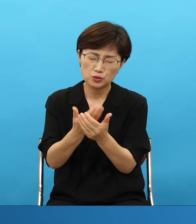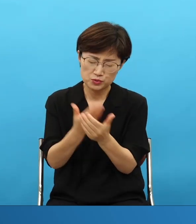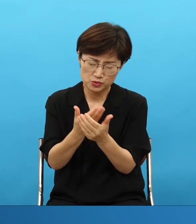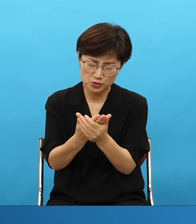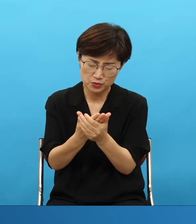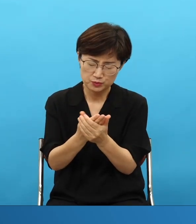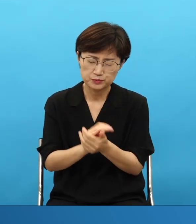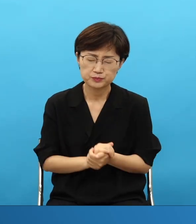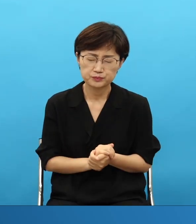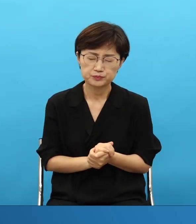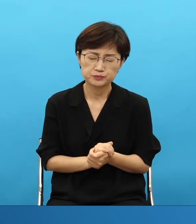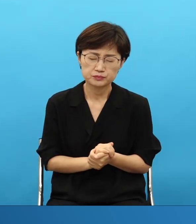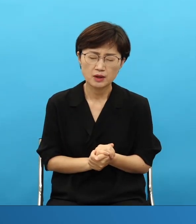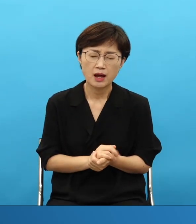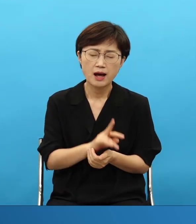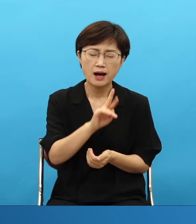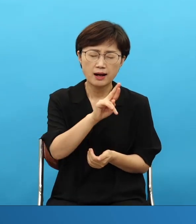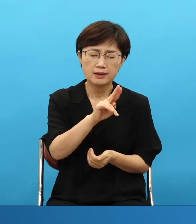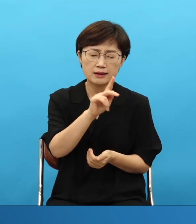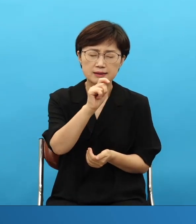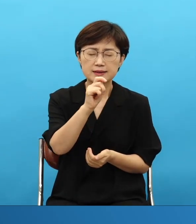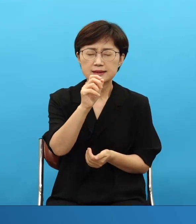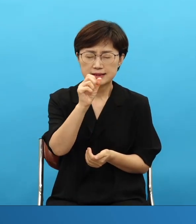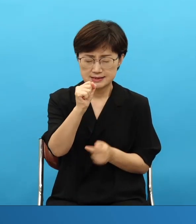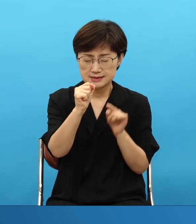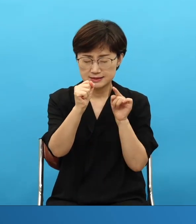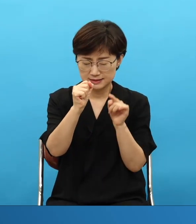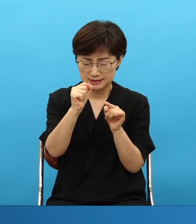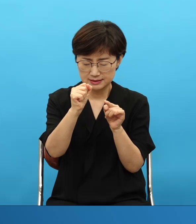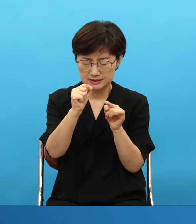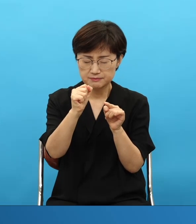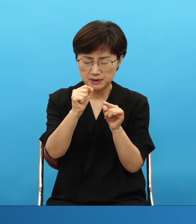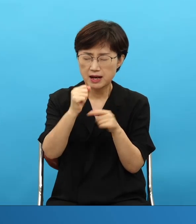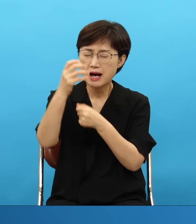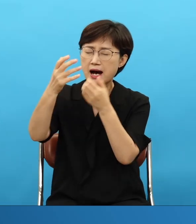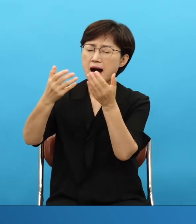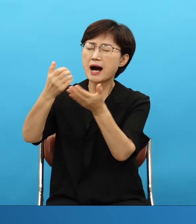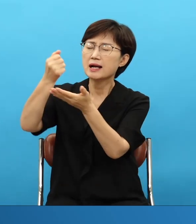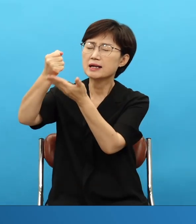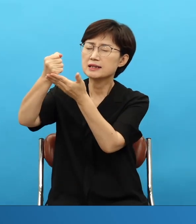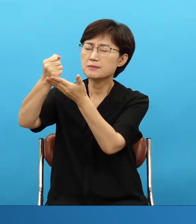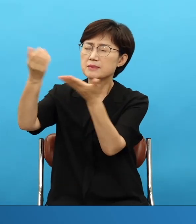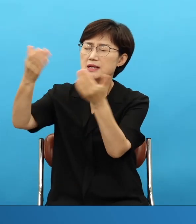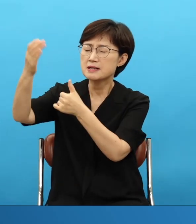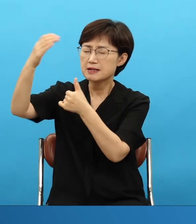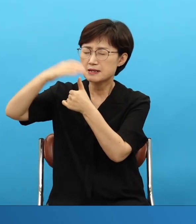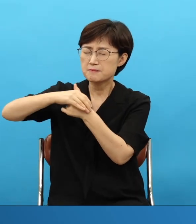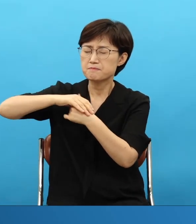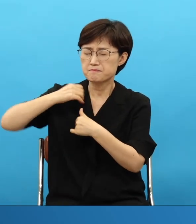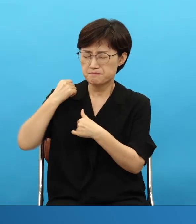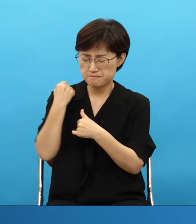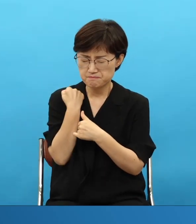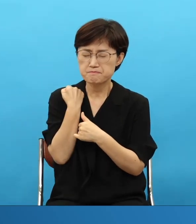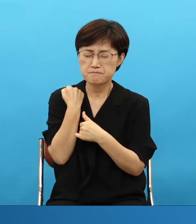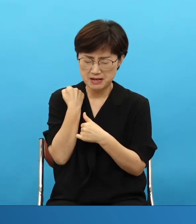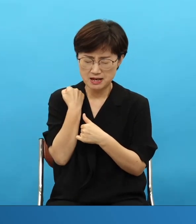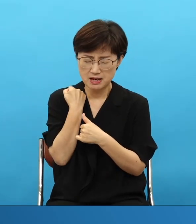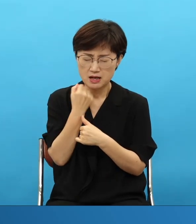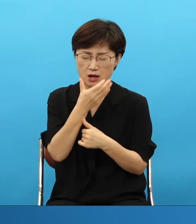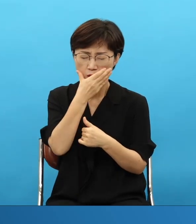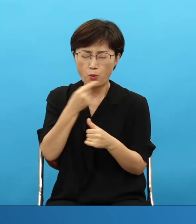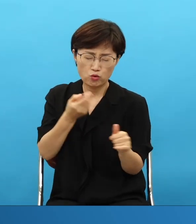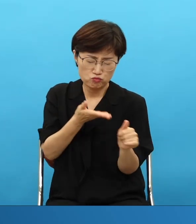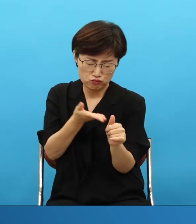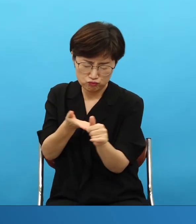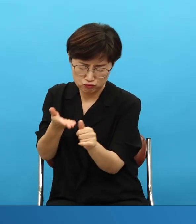arise. 하나님 RTS가 유업을 이을 자로 그리스도 없는 그리스도인을 살리게 하옵소서. And may the RTS save